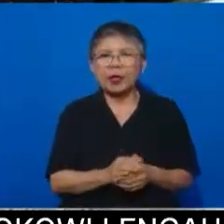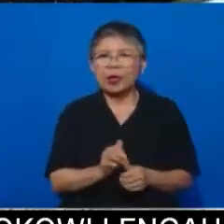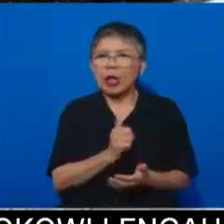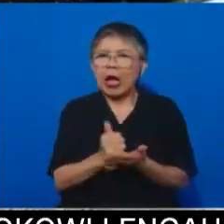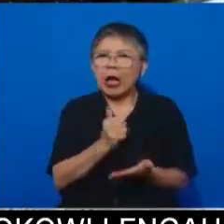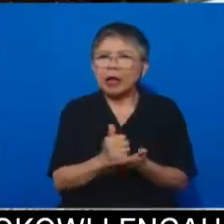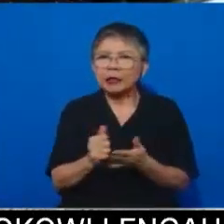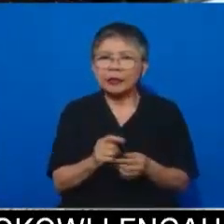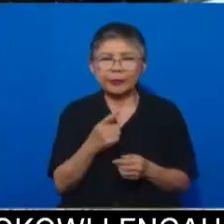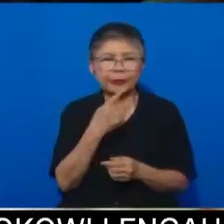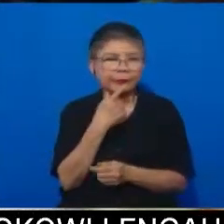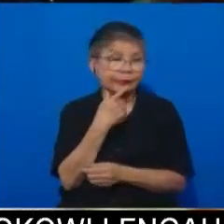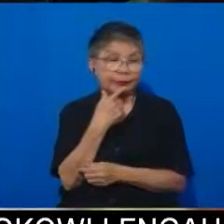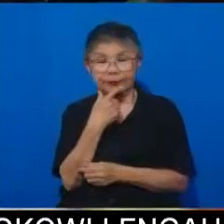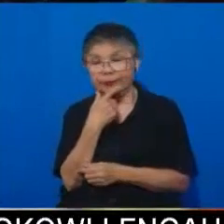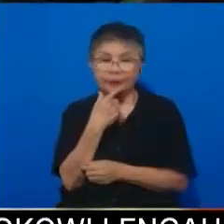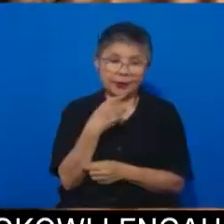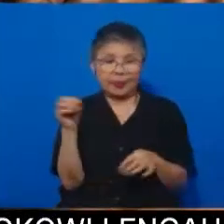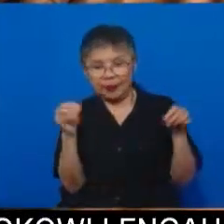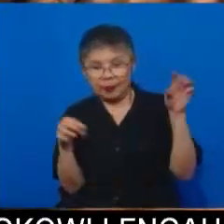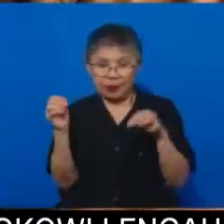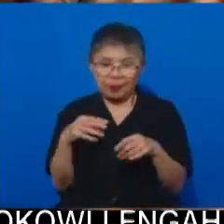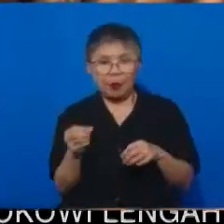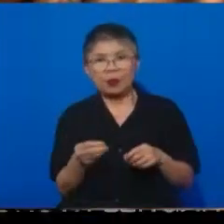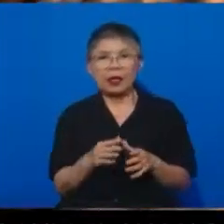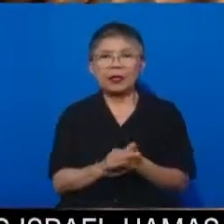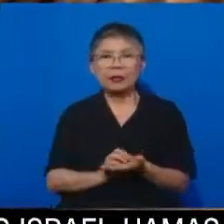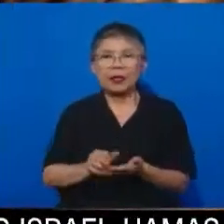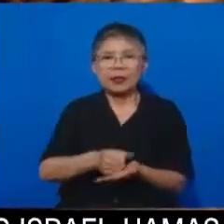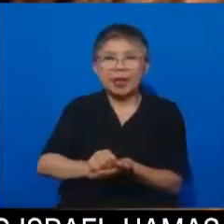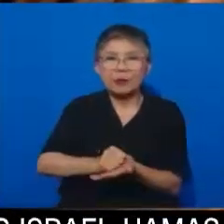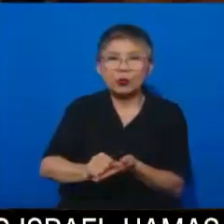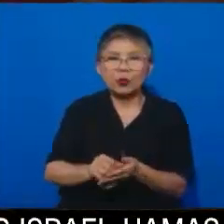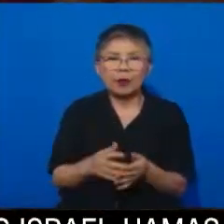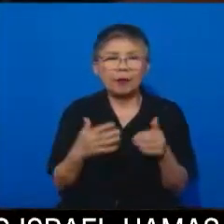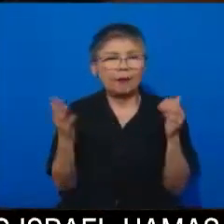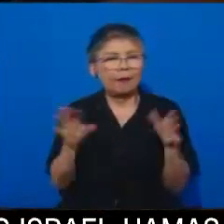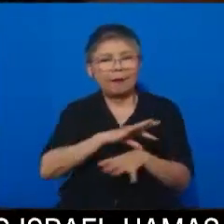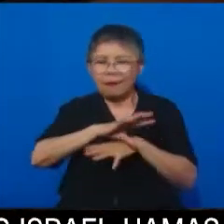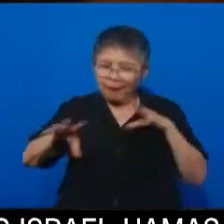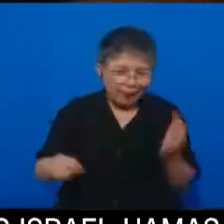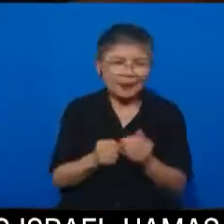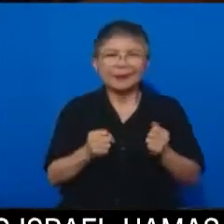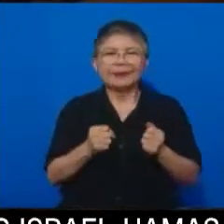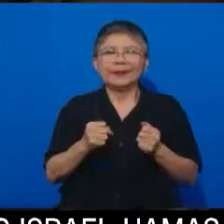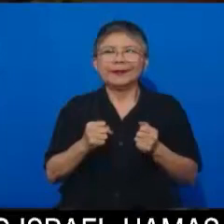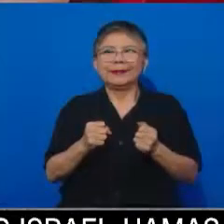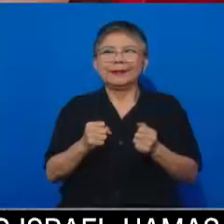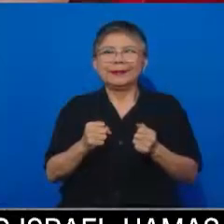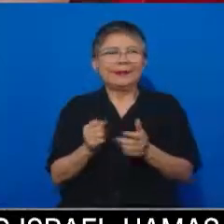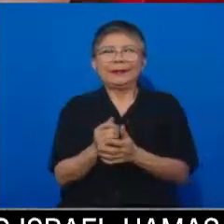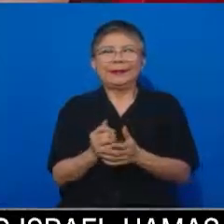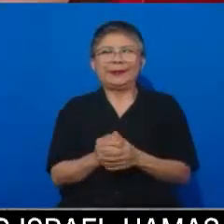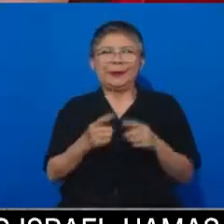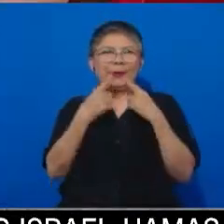diisi dan terasa gurihnya ditambah remahan bawang goreng dipadu dengan sambel ulek yang fresh aduh gak bahaya